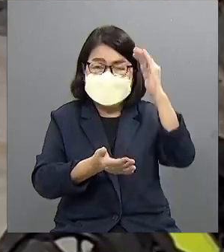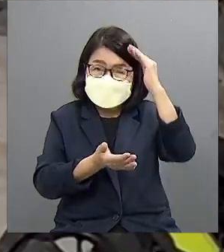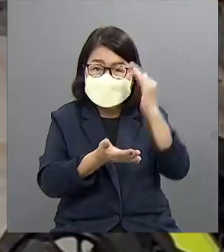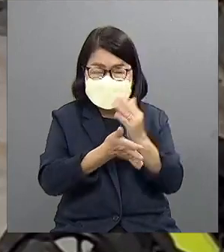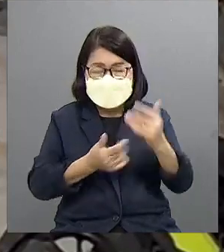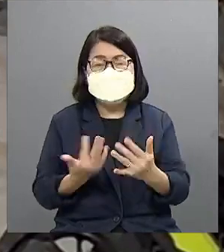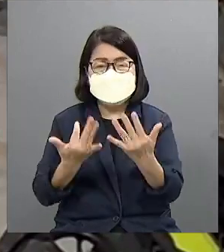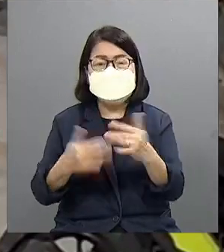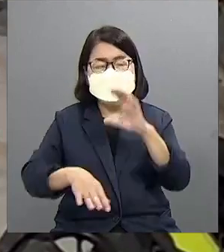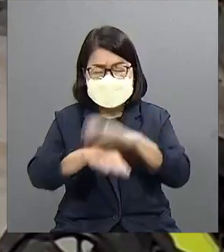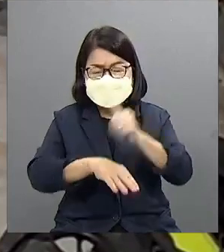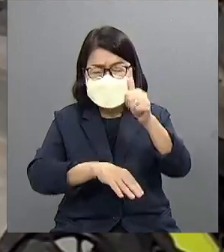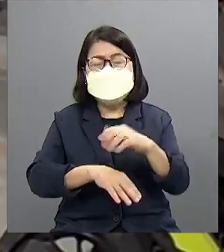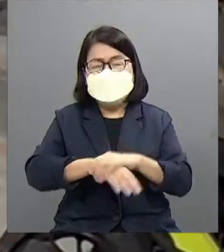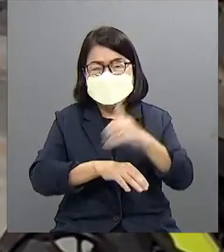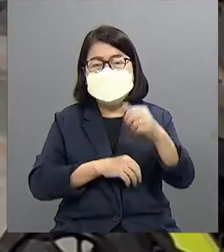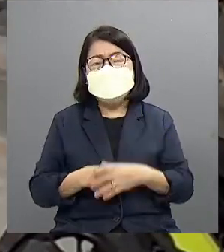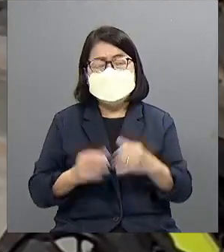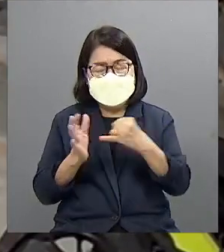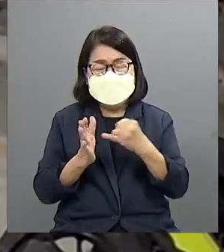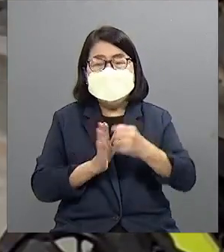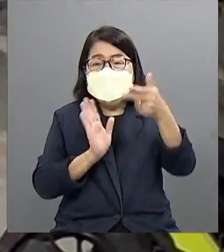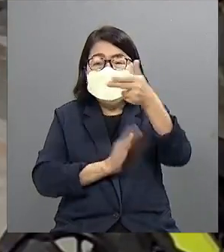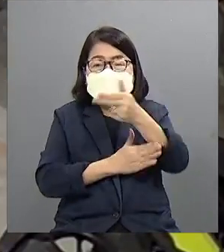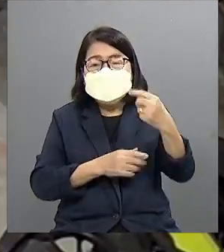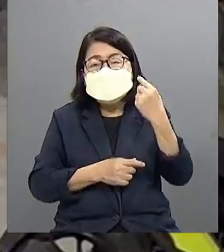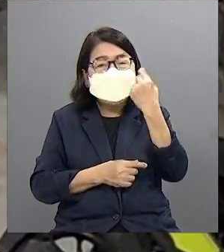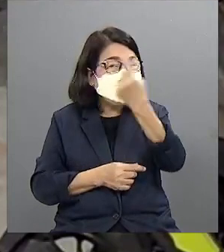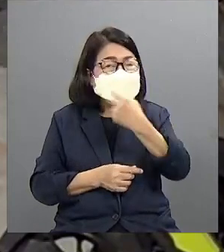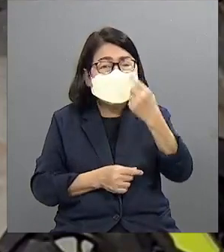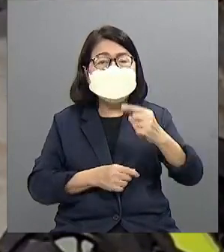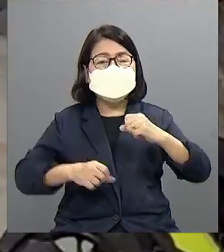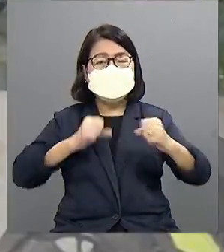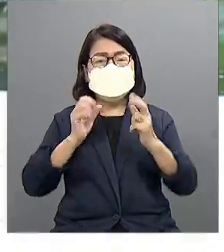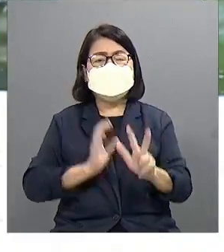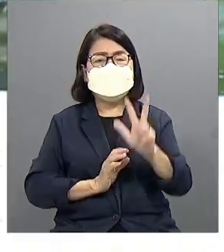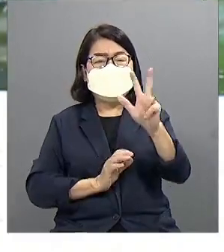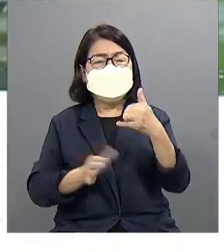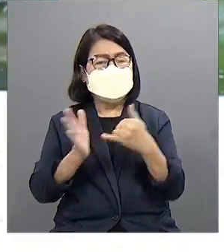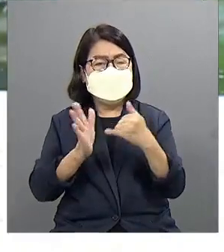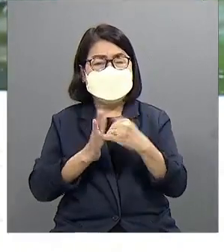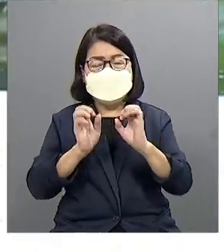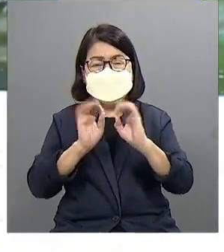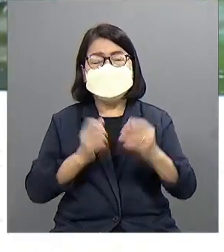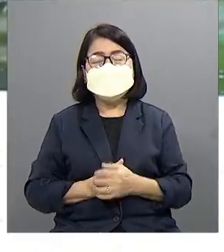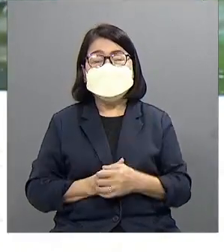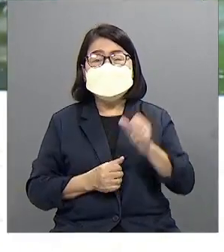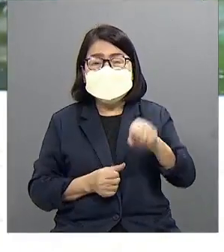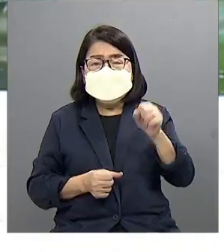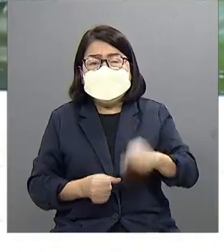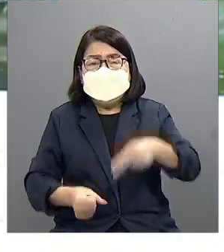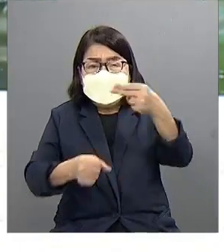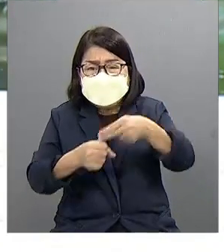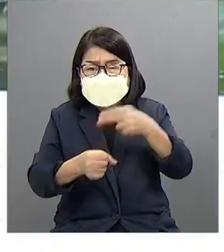ไม่ยากเนาะภาพเพิ่มก็เห็นชัดเจนนะคะเป็นวัยรุ่น3คนเนี่ยค่ะโอ้แต่ว่าน้ำมันนี่มันขโมยกันดื้อๆได้